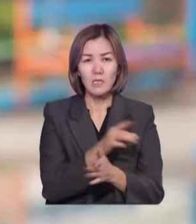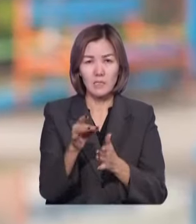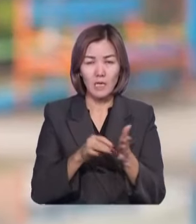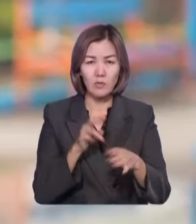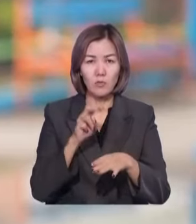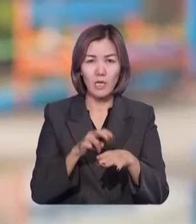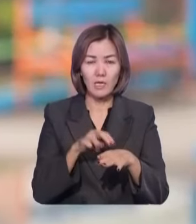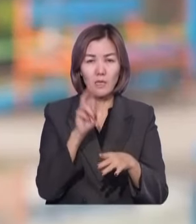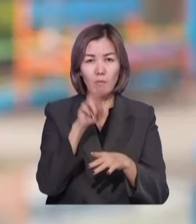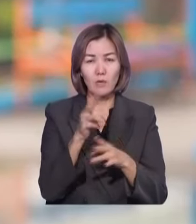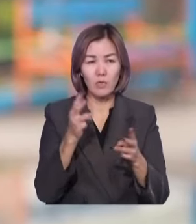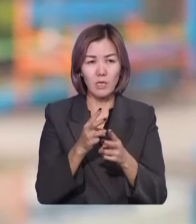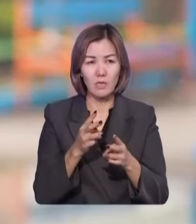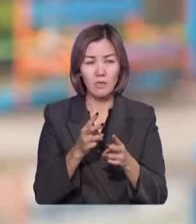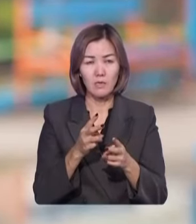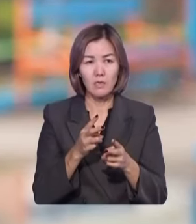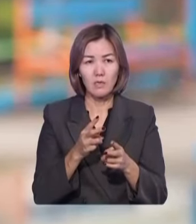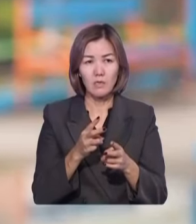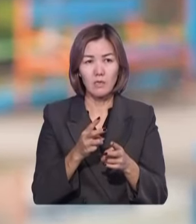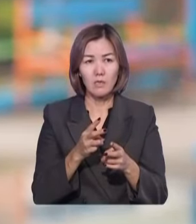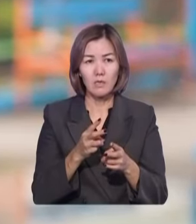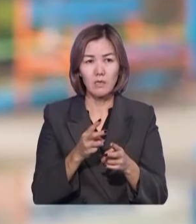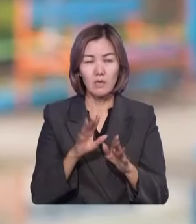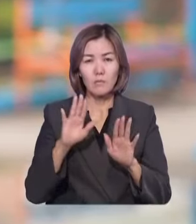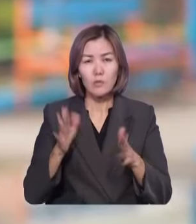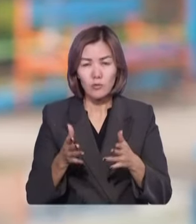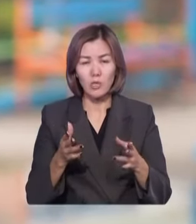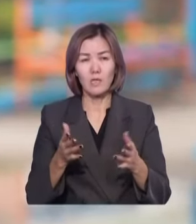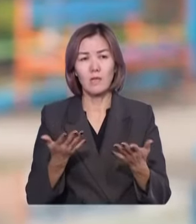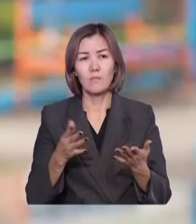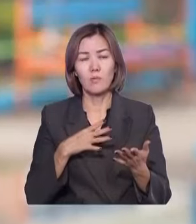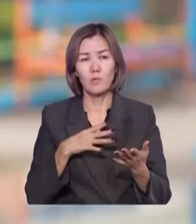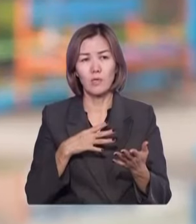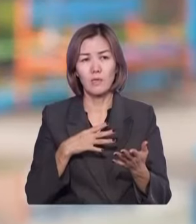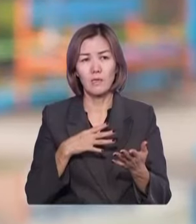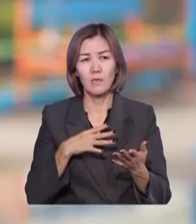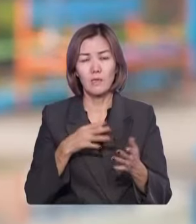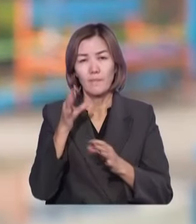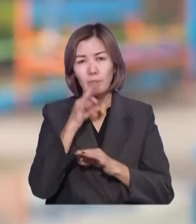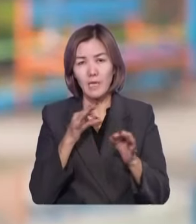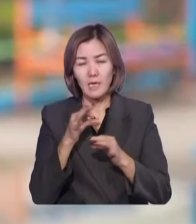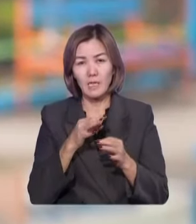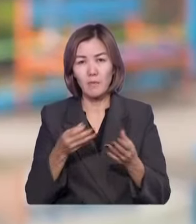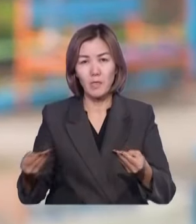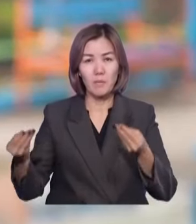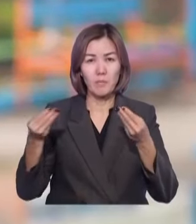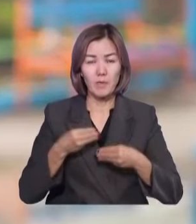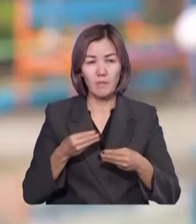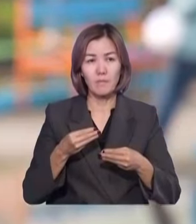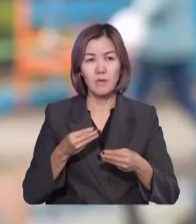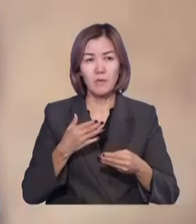men sizde resimde tartıp alayım. Şimdi tutku yıl oldum meğen. Yendi dere kipir, sütü karab zirgen, balı